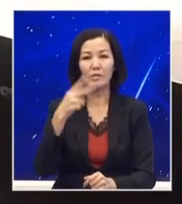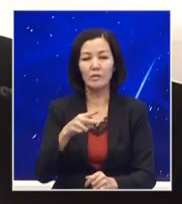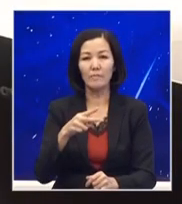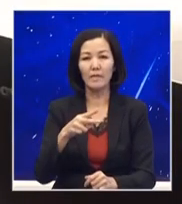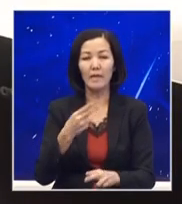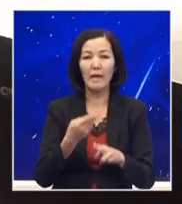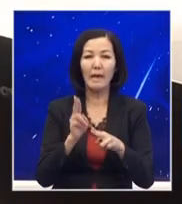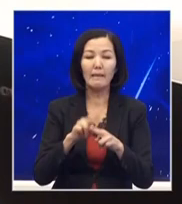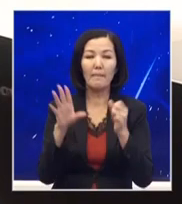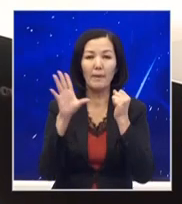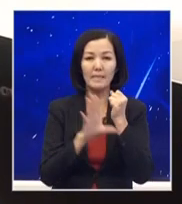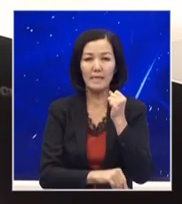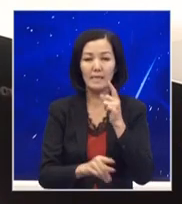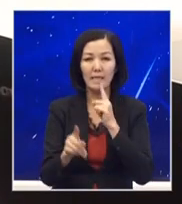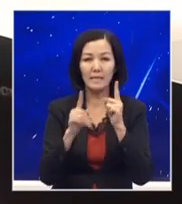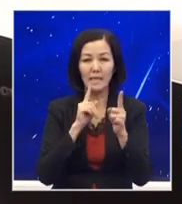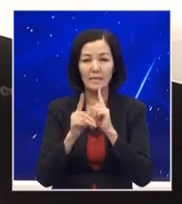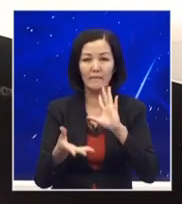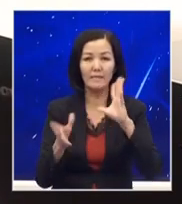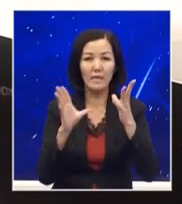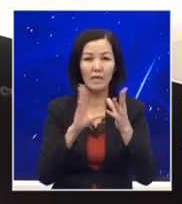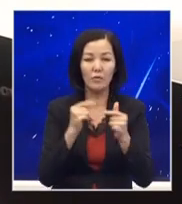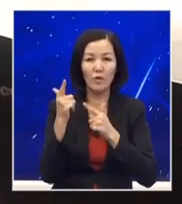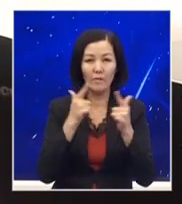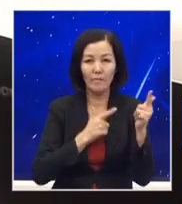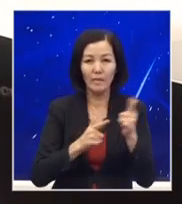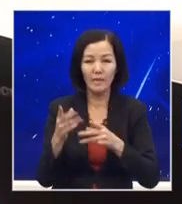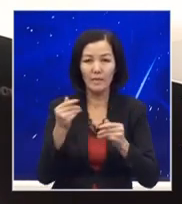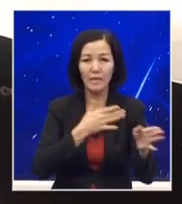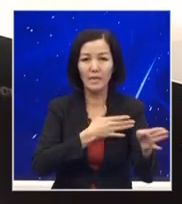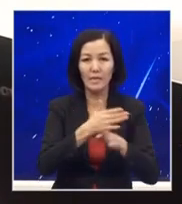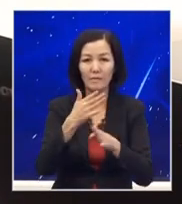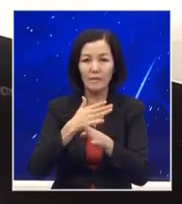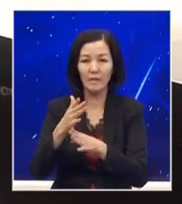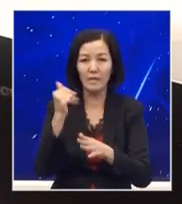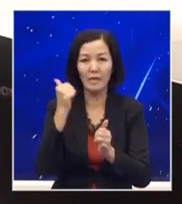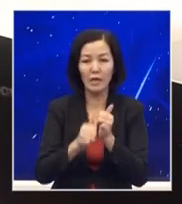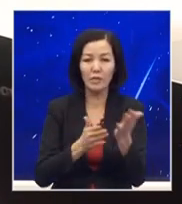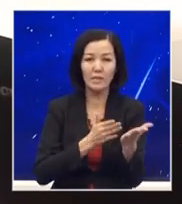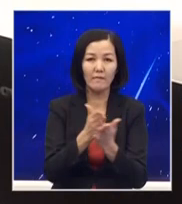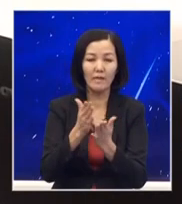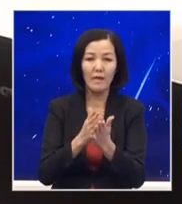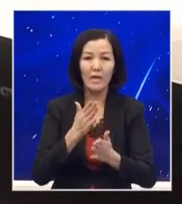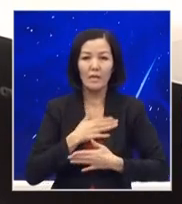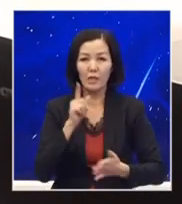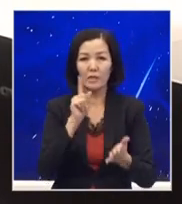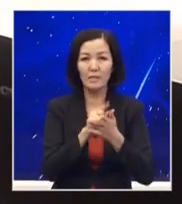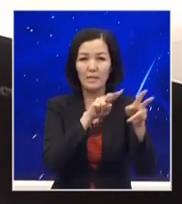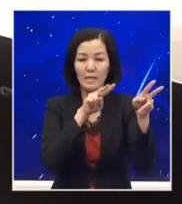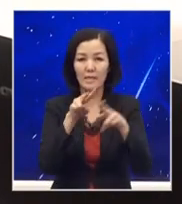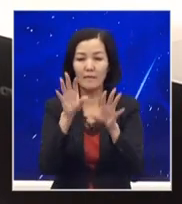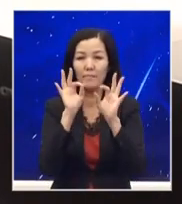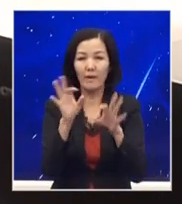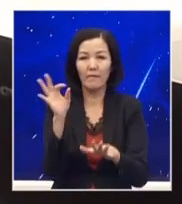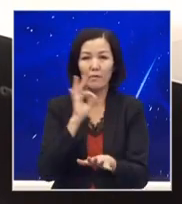Это последняя сессия в этом году. Все итоги подведены, деньги распределены в каждой сфере. Теперь наша обязанность следить за правильным